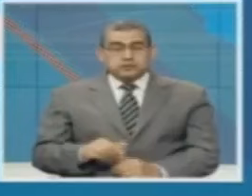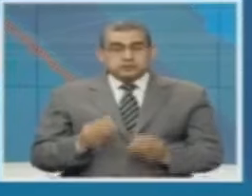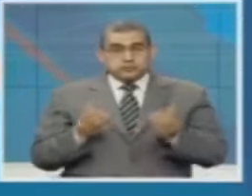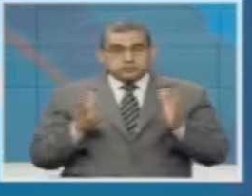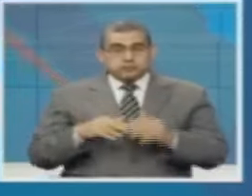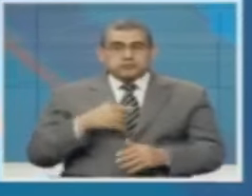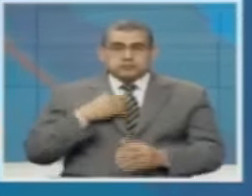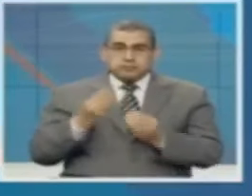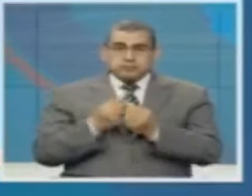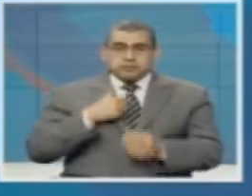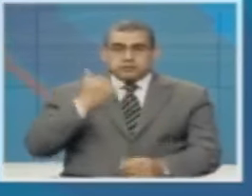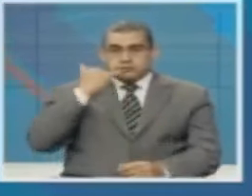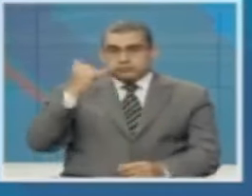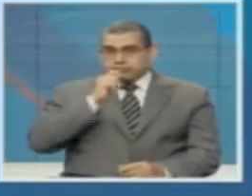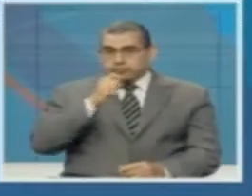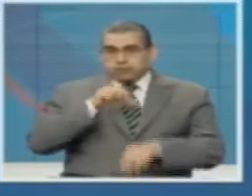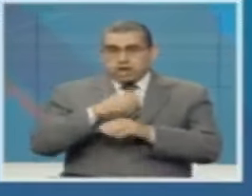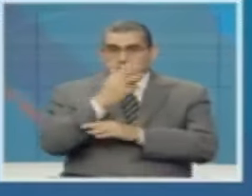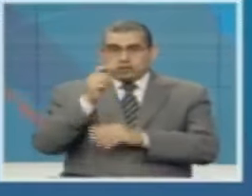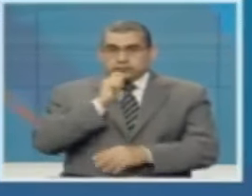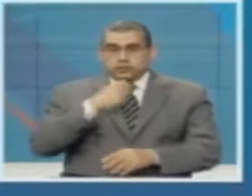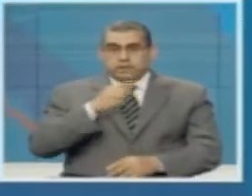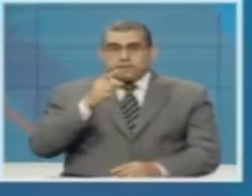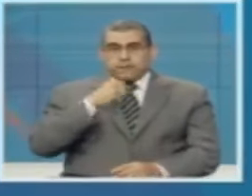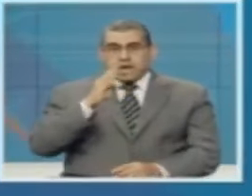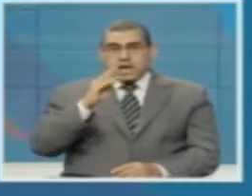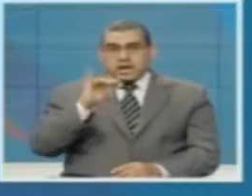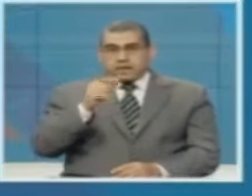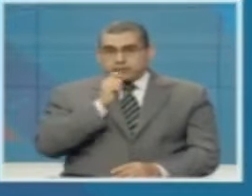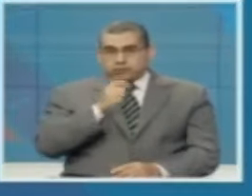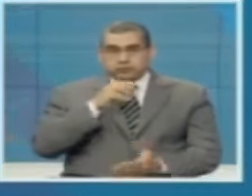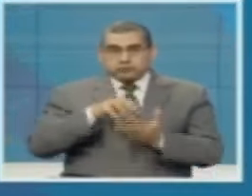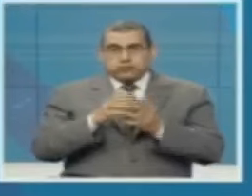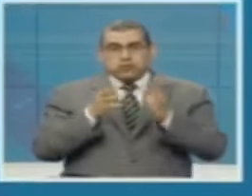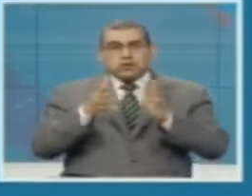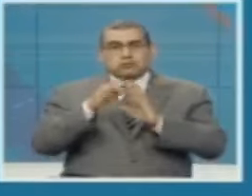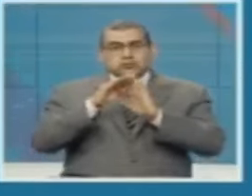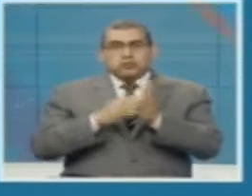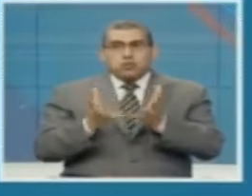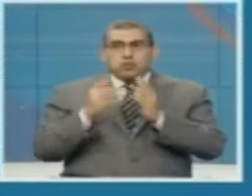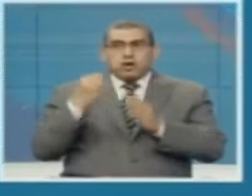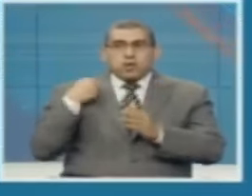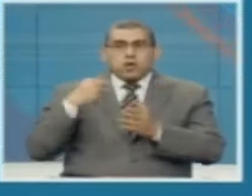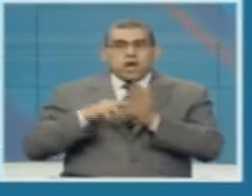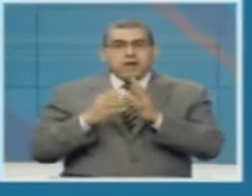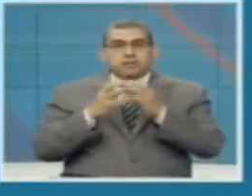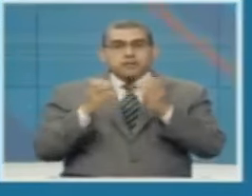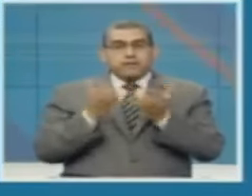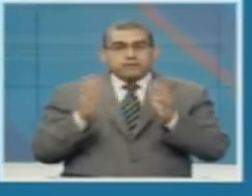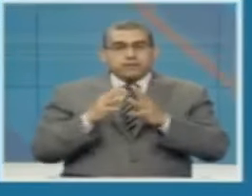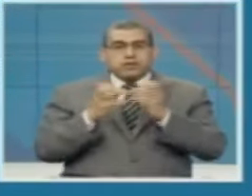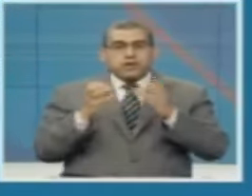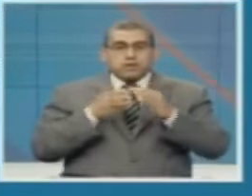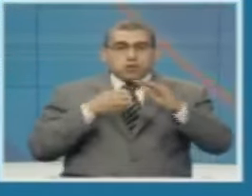للمزيد من المتابعة ينضم إلينا من العريش مراسل أخبار مصر كريم بيبرس. كريم، هل لك أن تضعنا في مزيد من